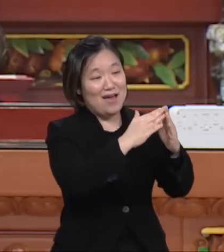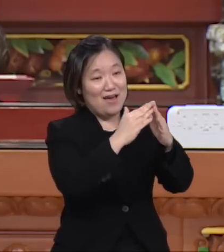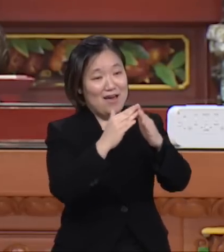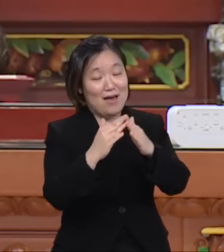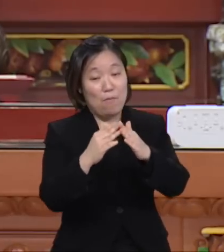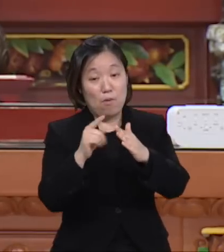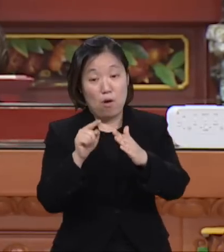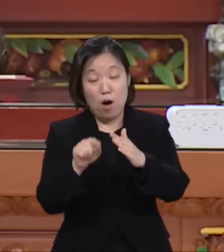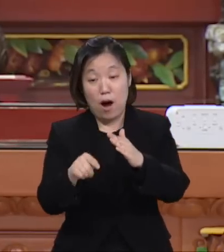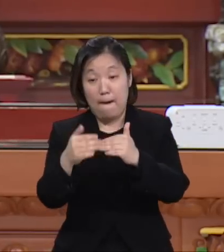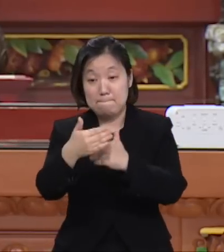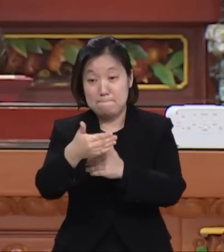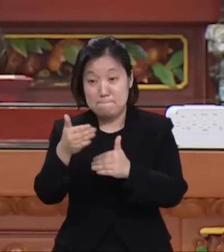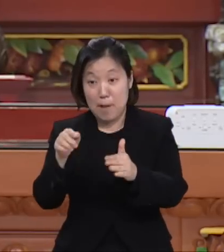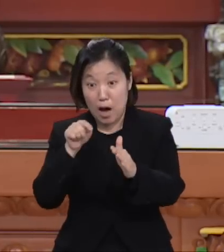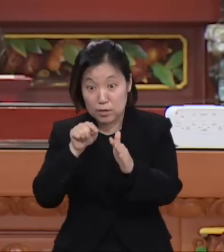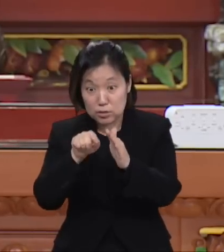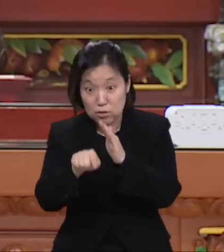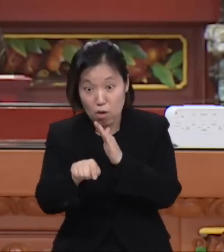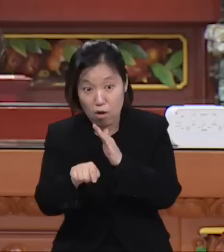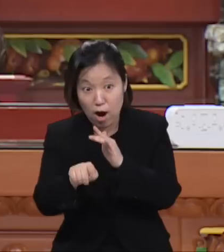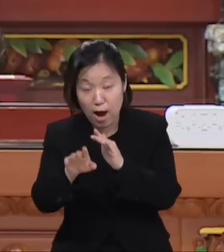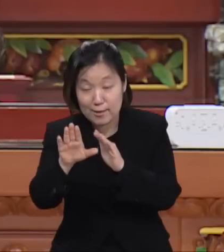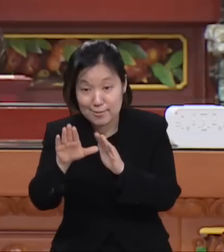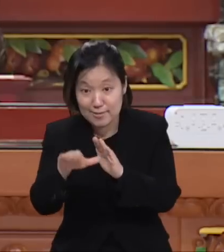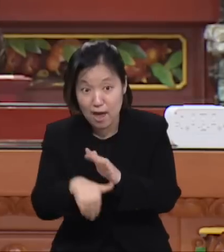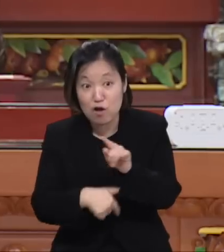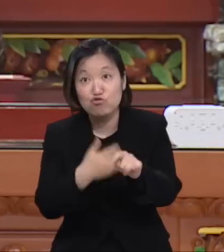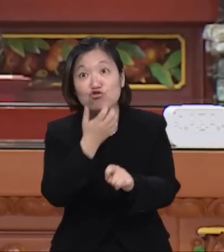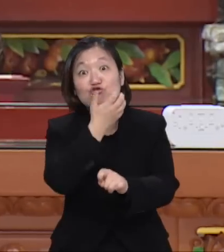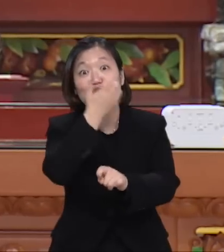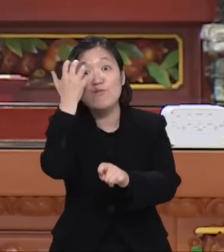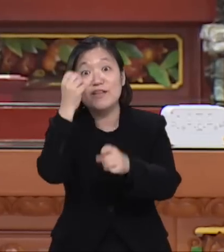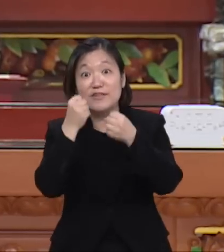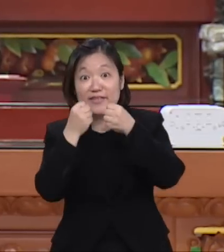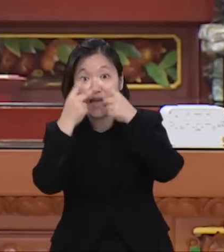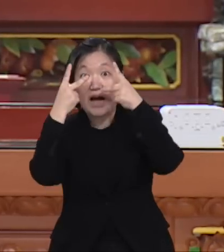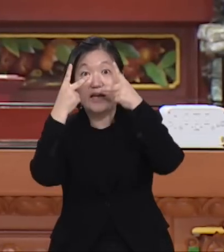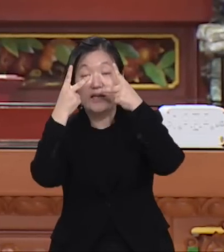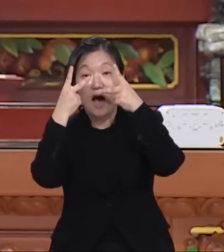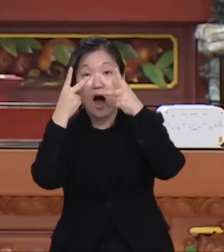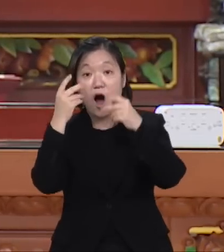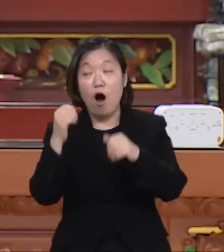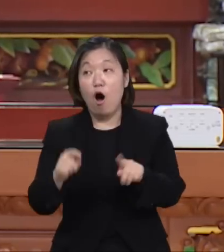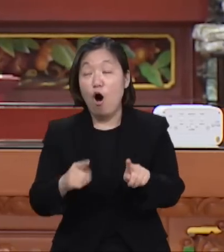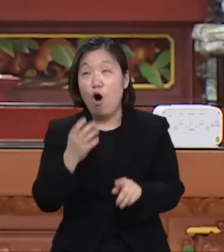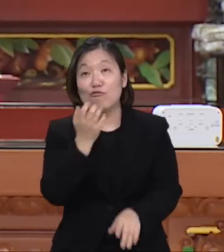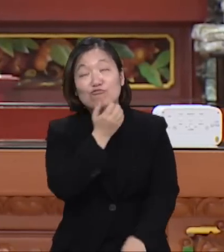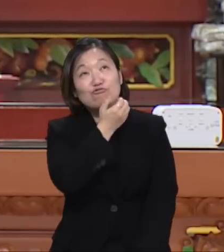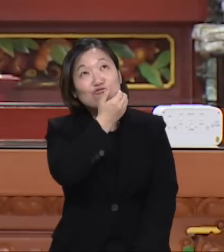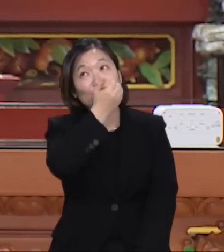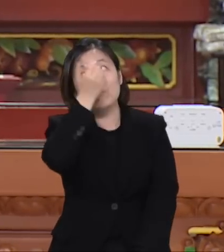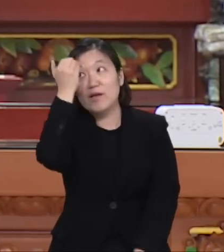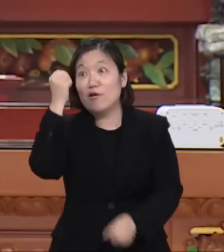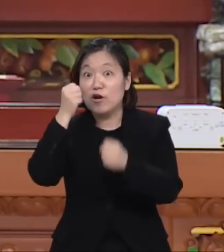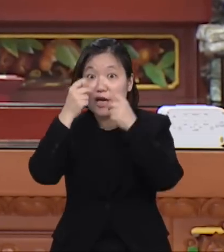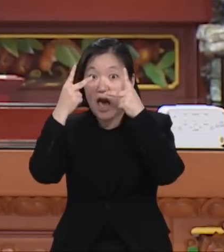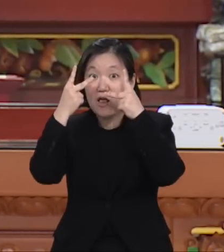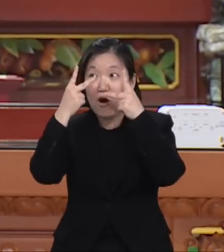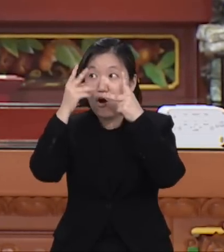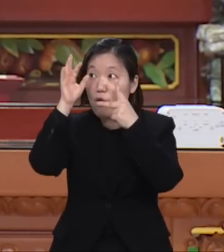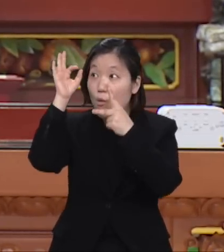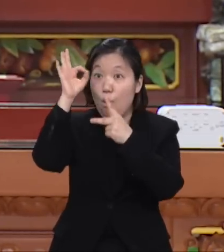방으로 다시 딱 들어가는 순간 꿈이 딱 하고 깨는데 꿈에서 깨가지고 눈을 딱 떠서 일어나